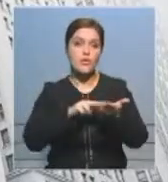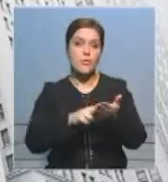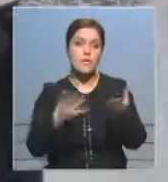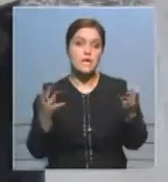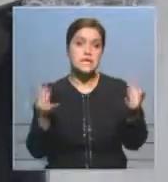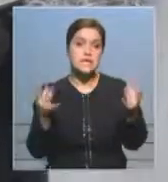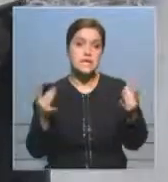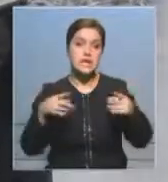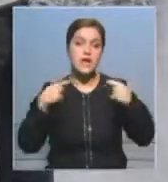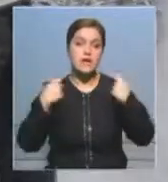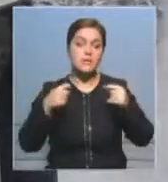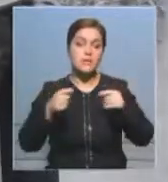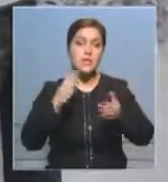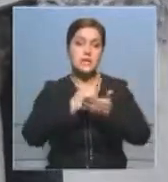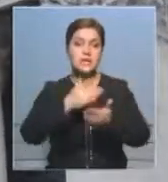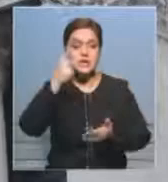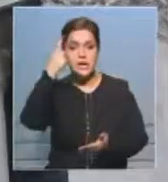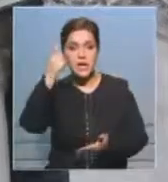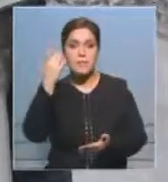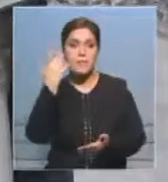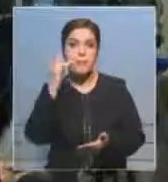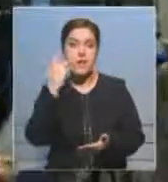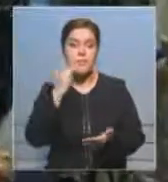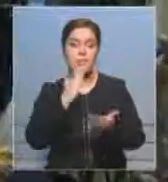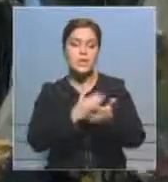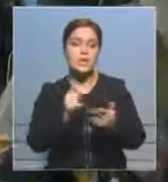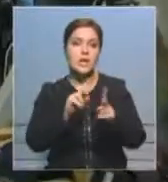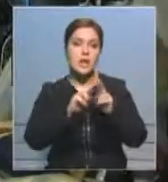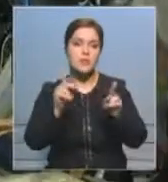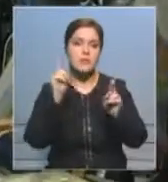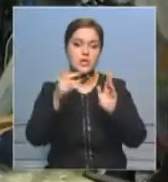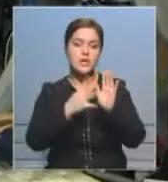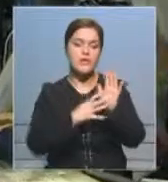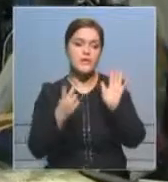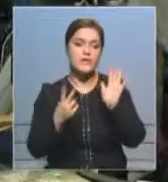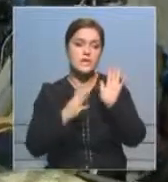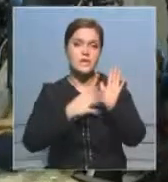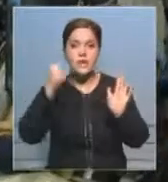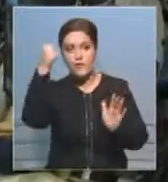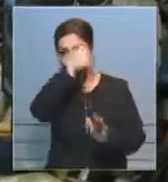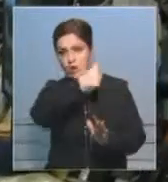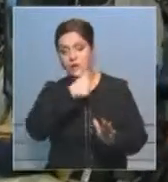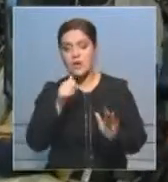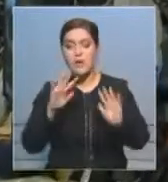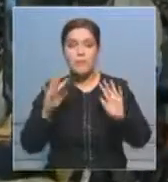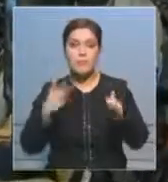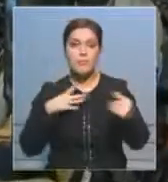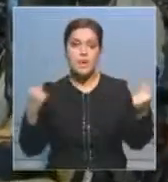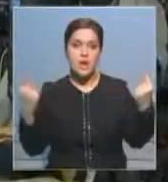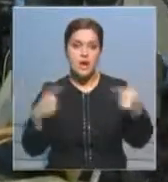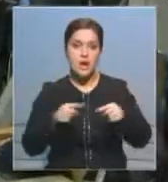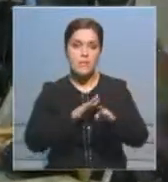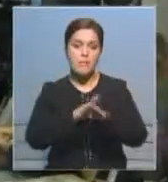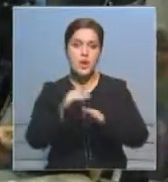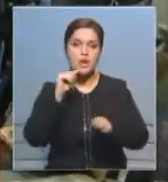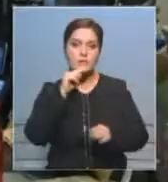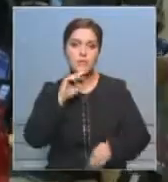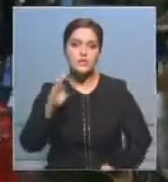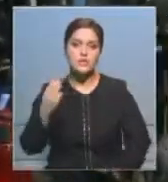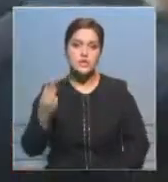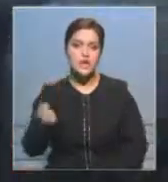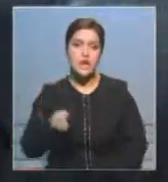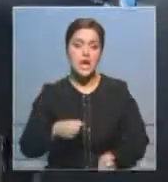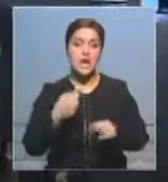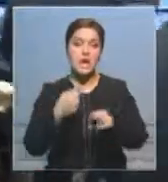напоминают американцам времена великой депрессии 1929 года когда произошел крах всей экономики сша